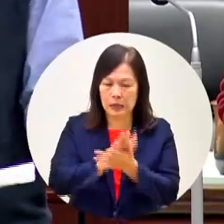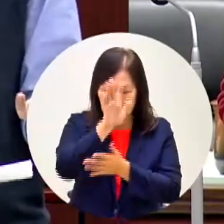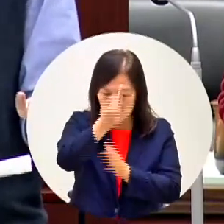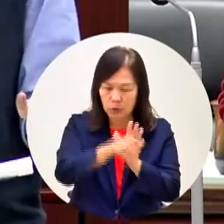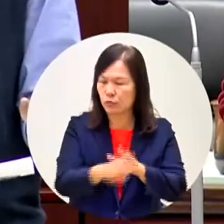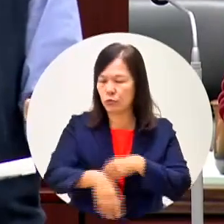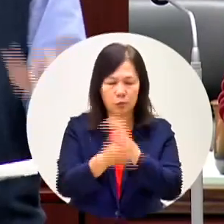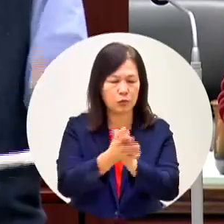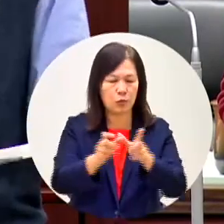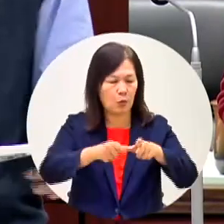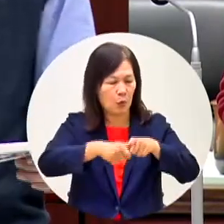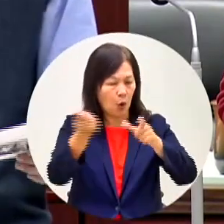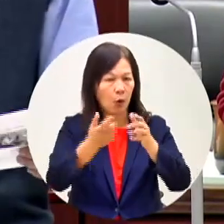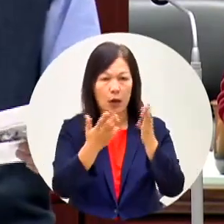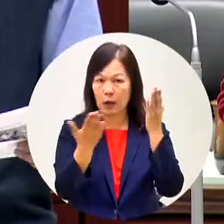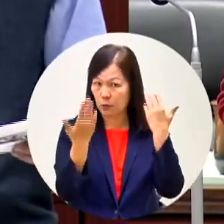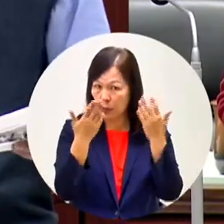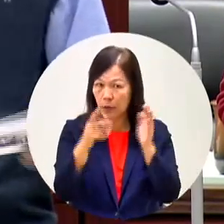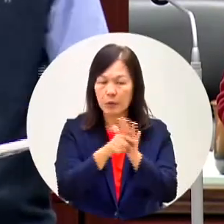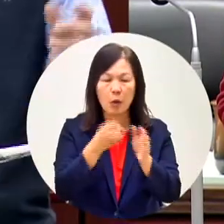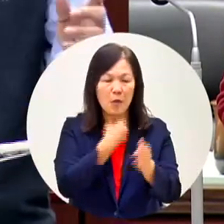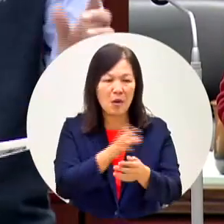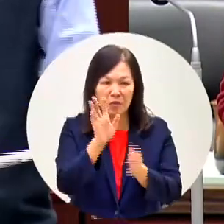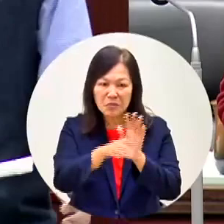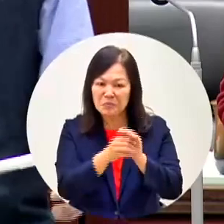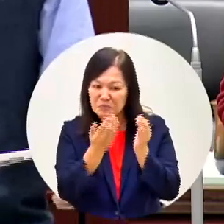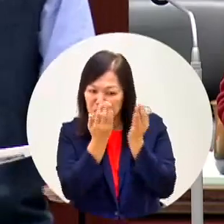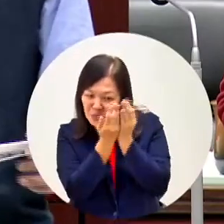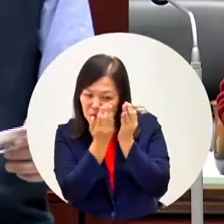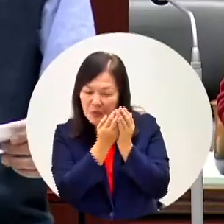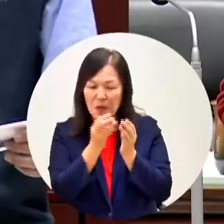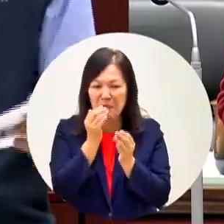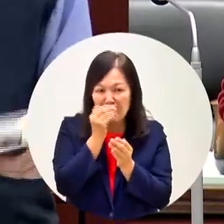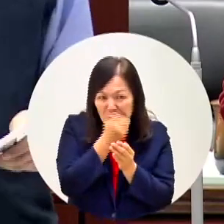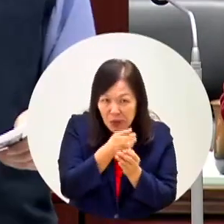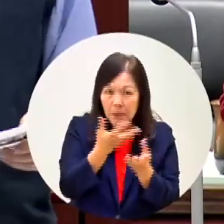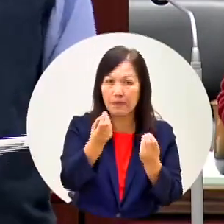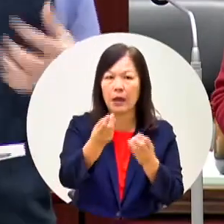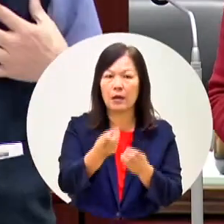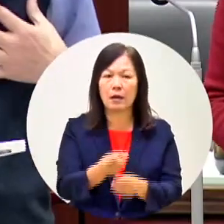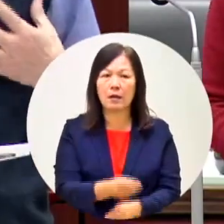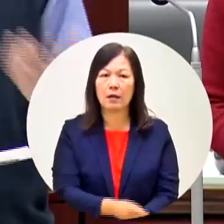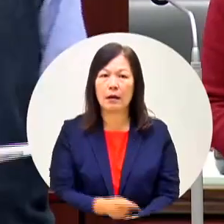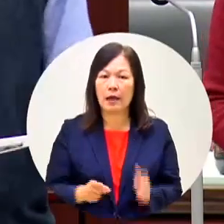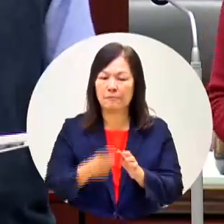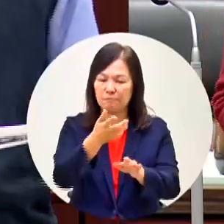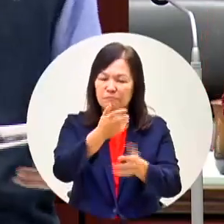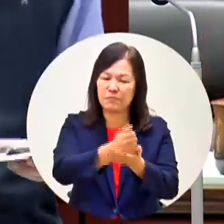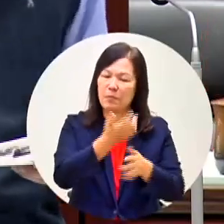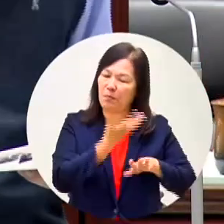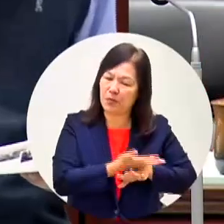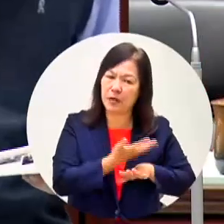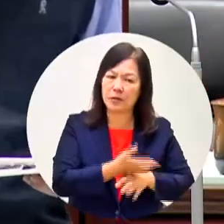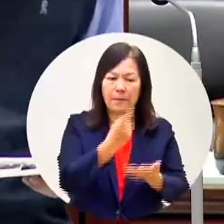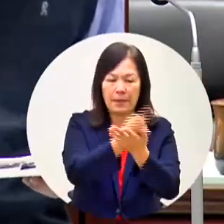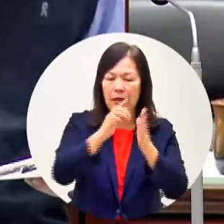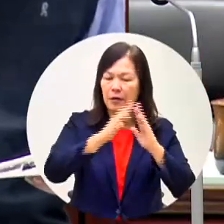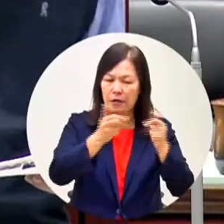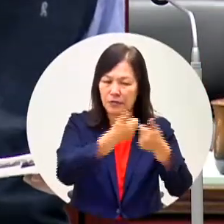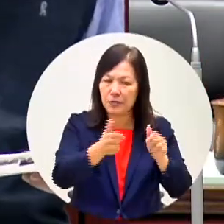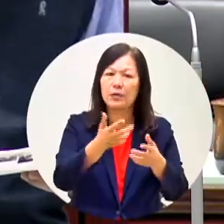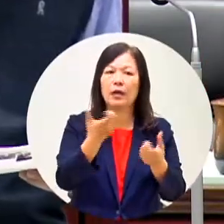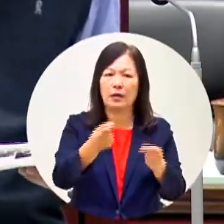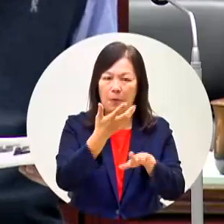不可告人之事，这一点请陈美雅议员请放心，各位议员也请放心，我们是非常坦诚的。